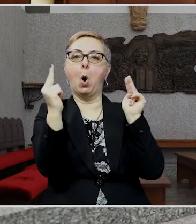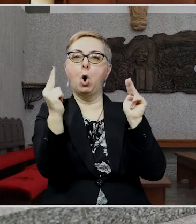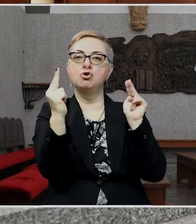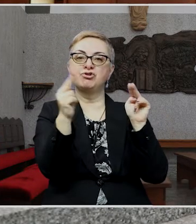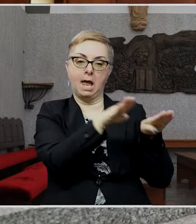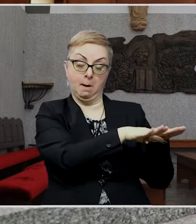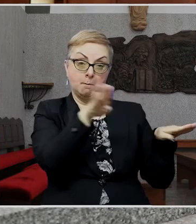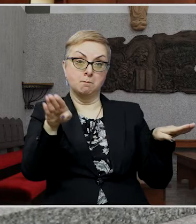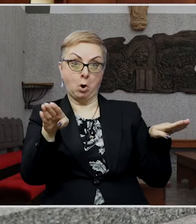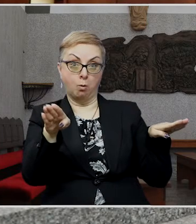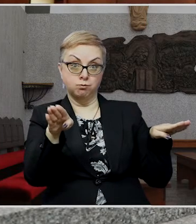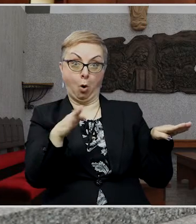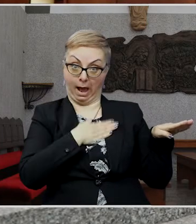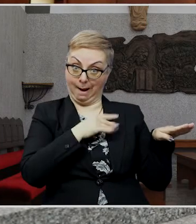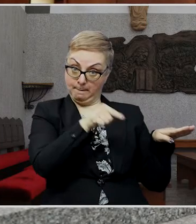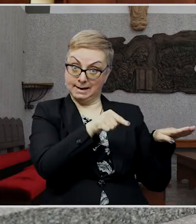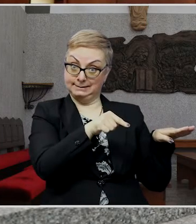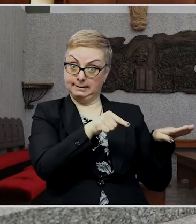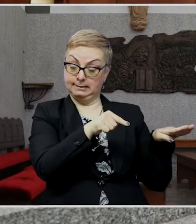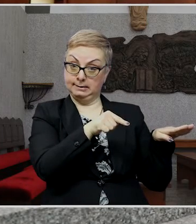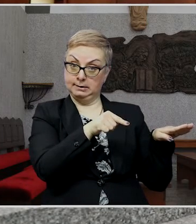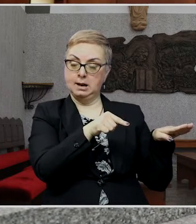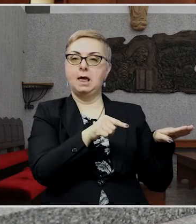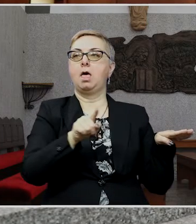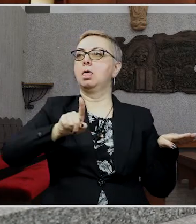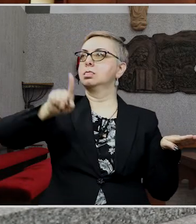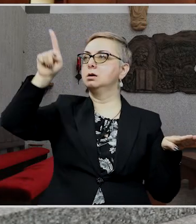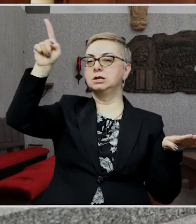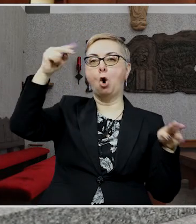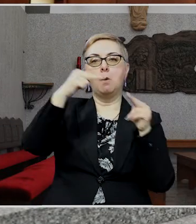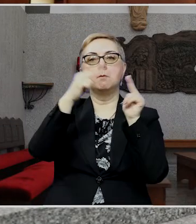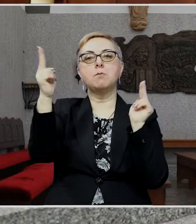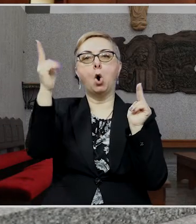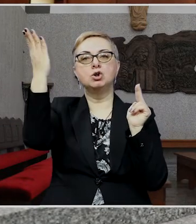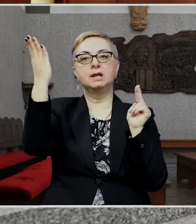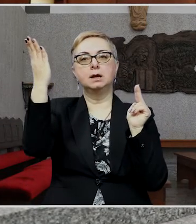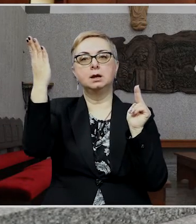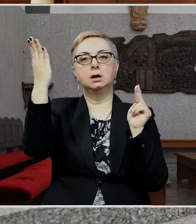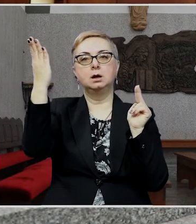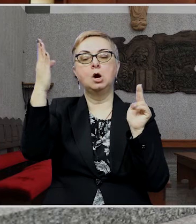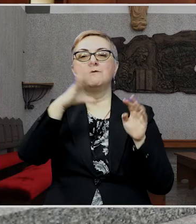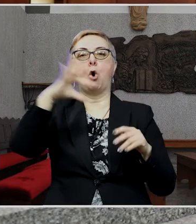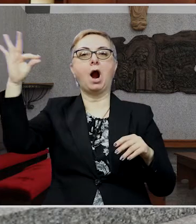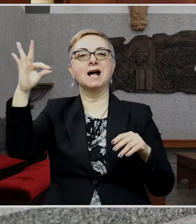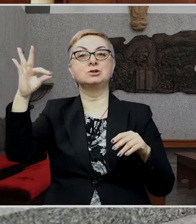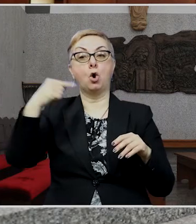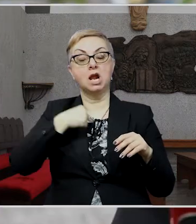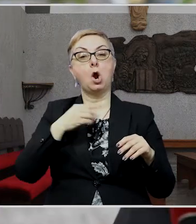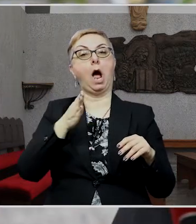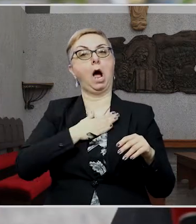popolo al quale appartengono e dio al quale appartiene per vocazione